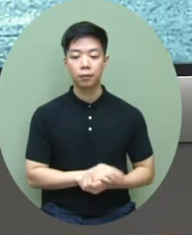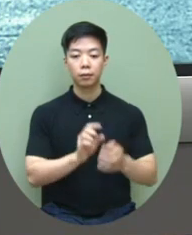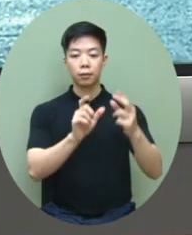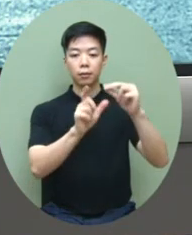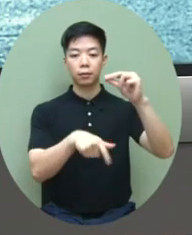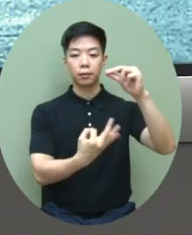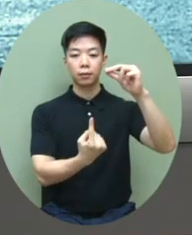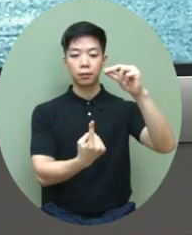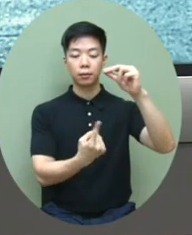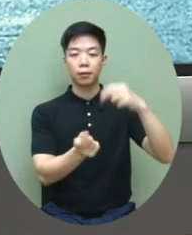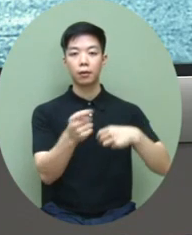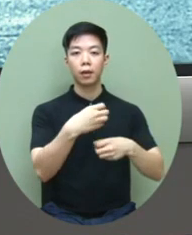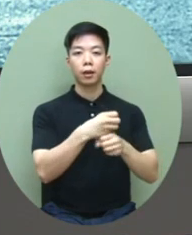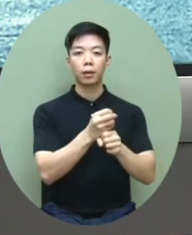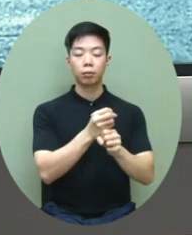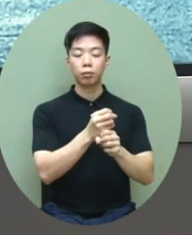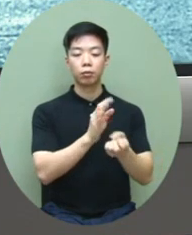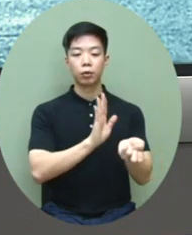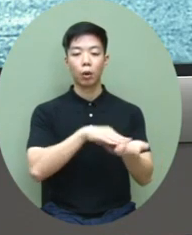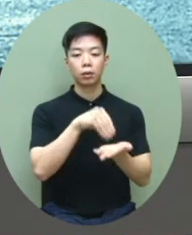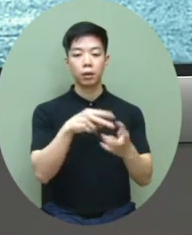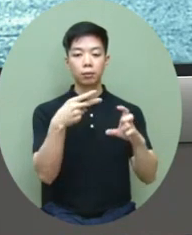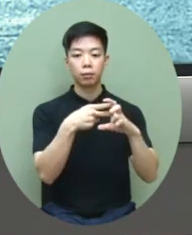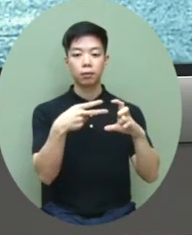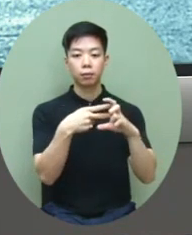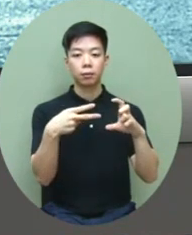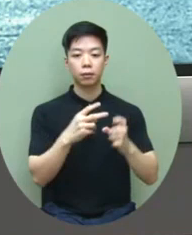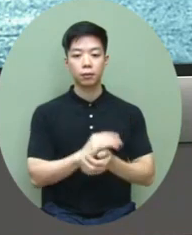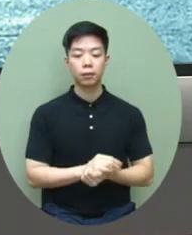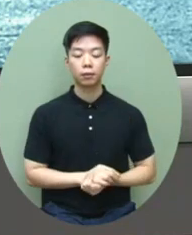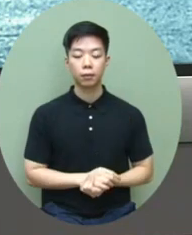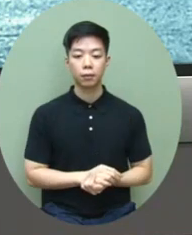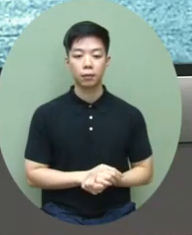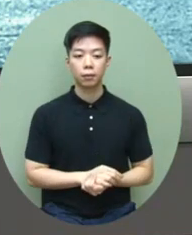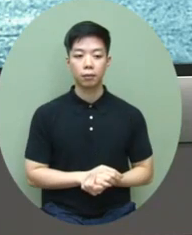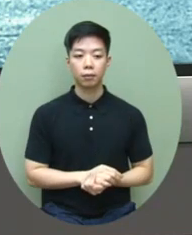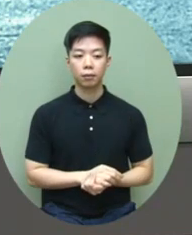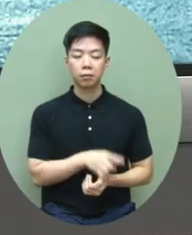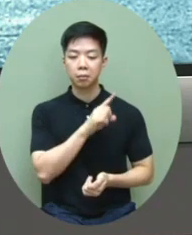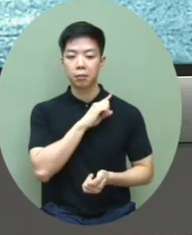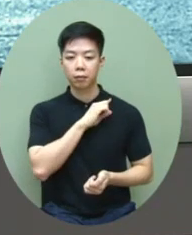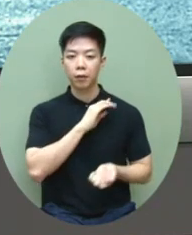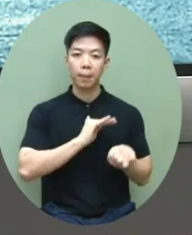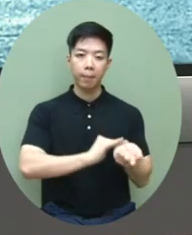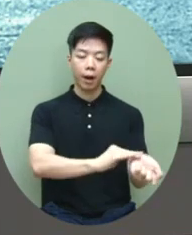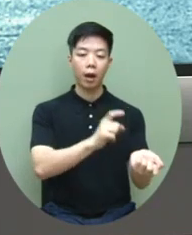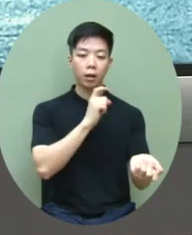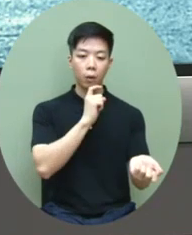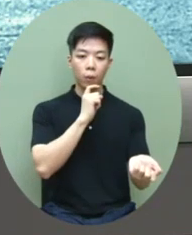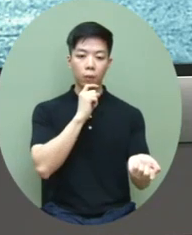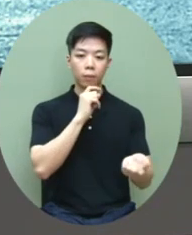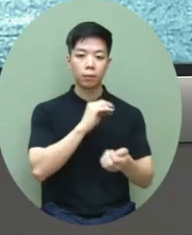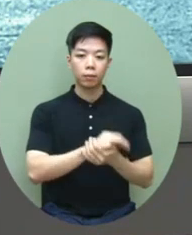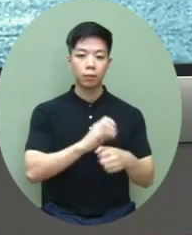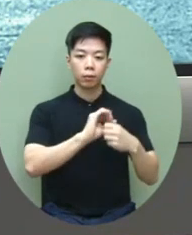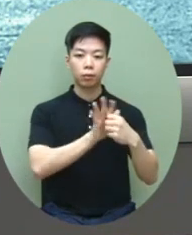31號快速測試陽性嘅嚇。咁、啊、其實佢中間都有睇過醫生嘅，都有俾嗰啲抗